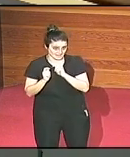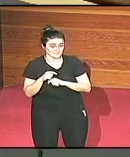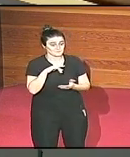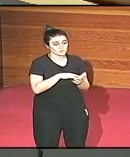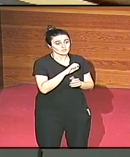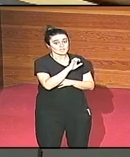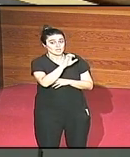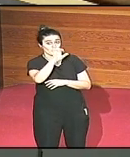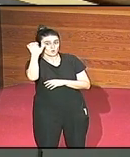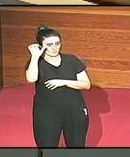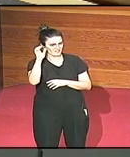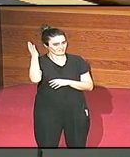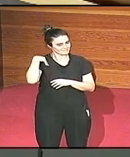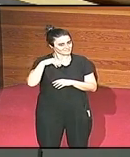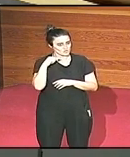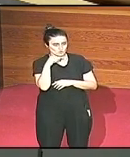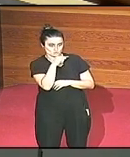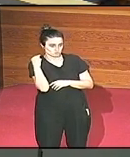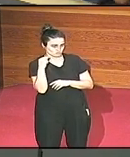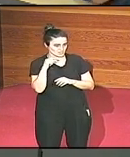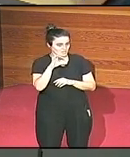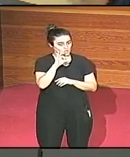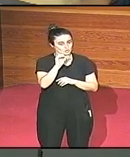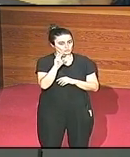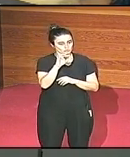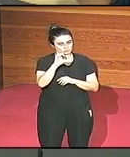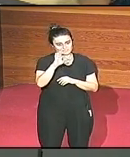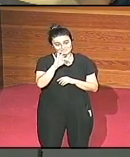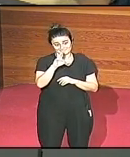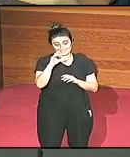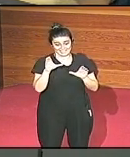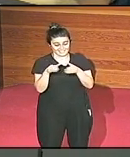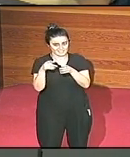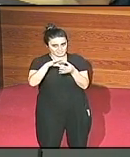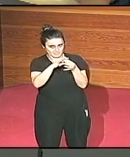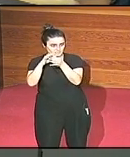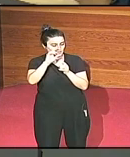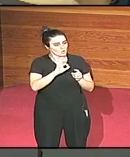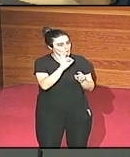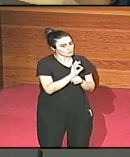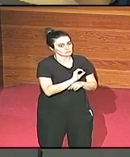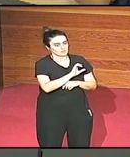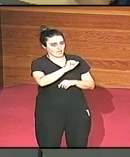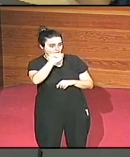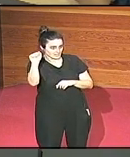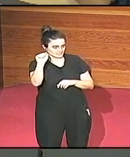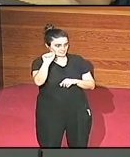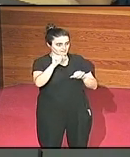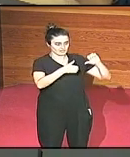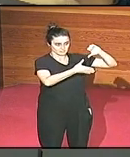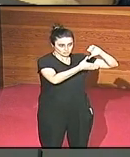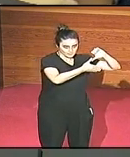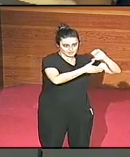eta desagertutako Sovietar Batasuneko errepubliketatik hasi eta ekialde ertainera, Asiara, Afrikara eta Latinoamerikara